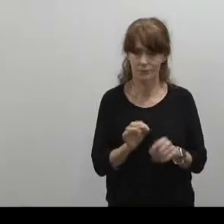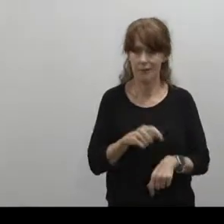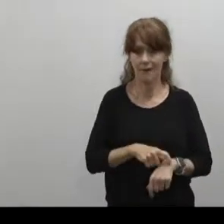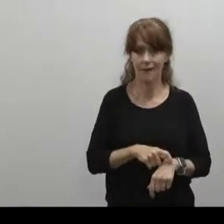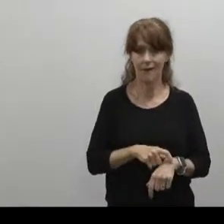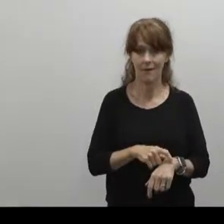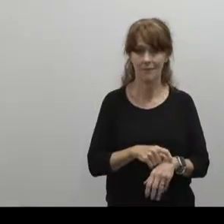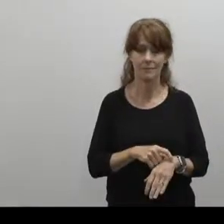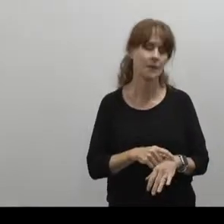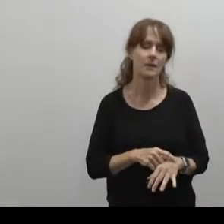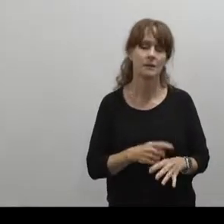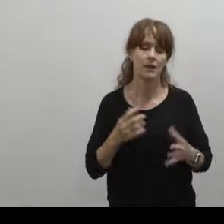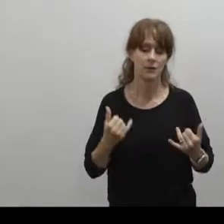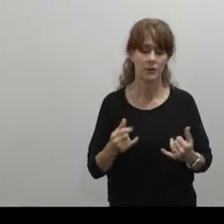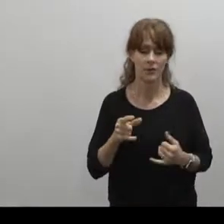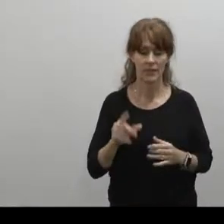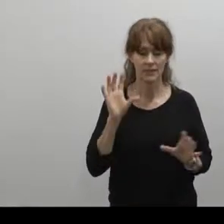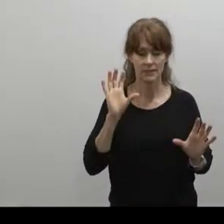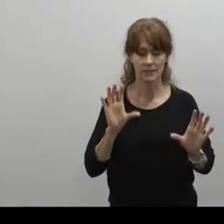cuốn